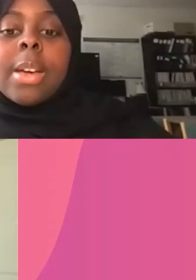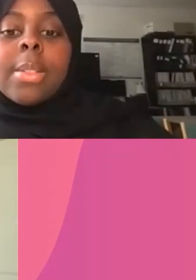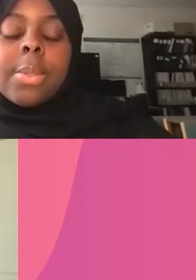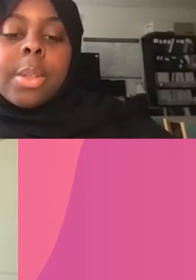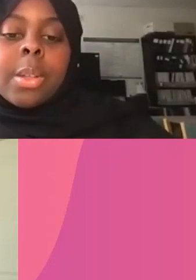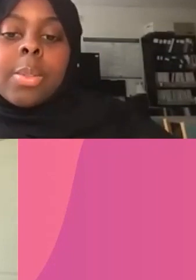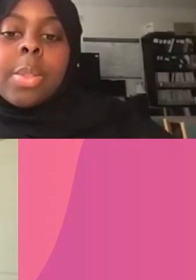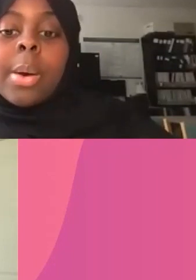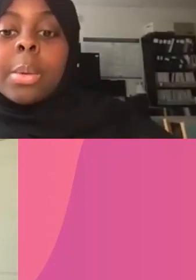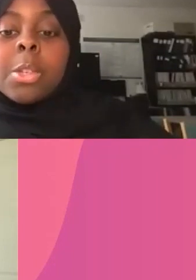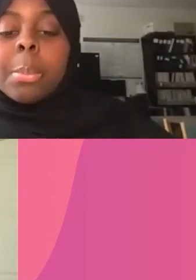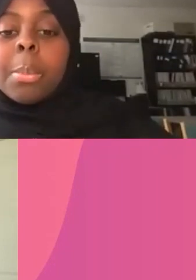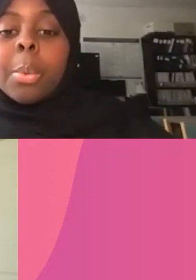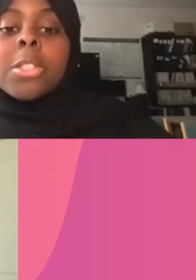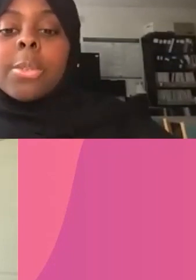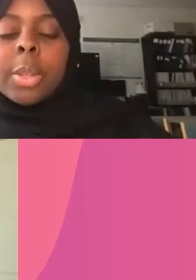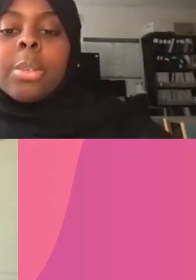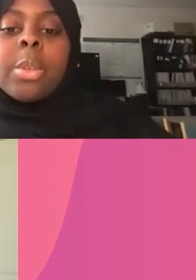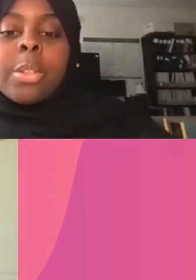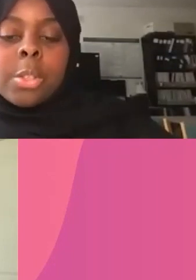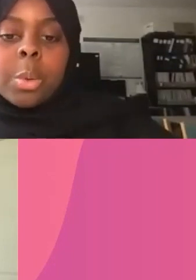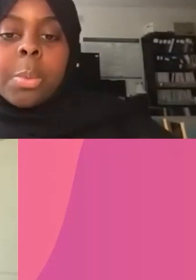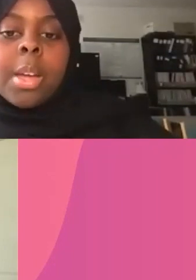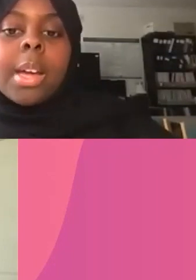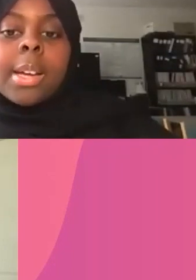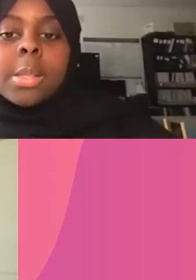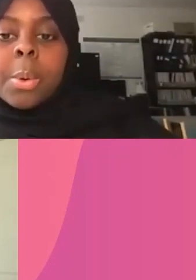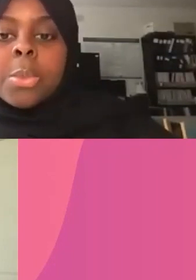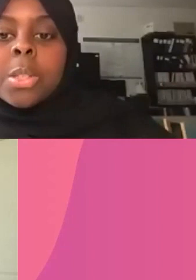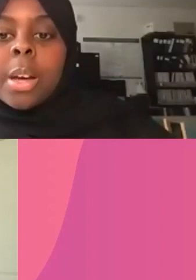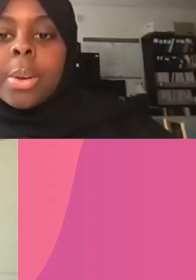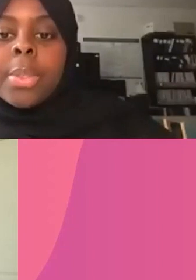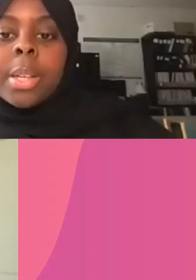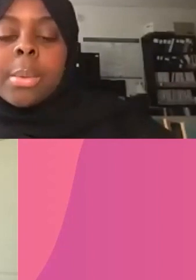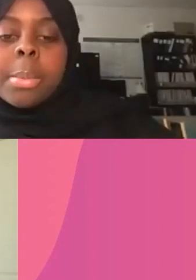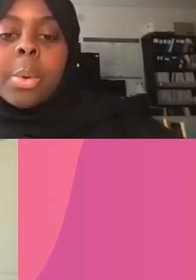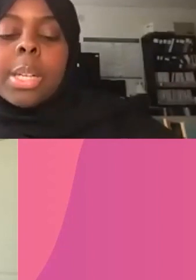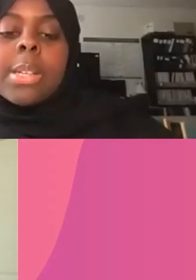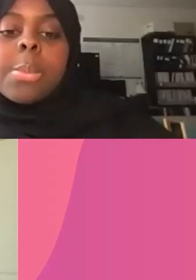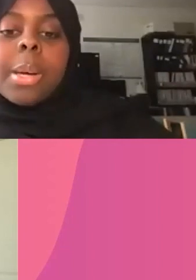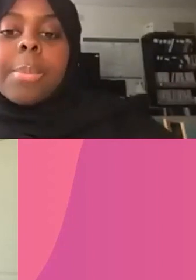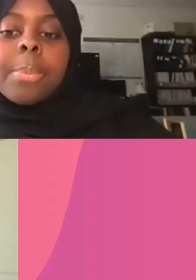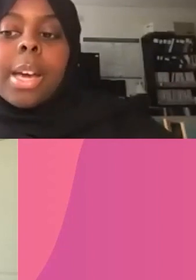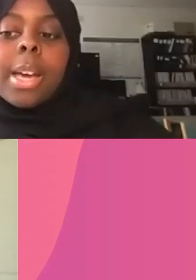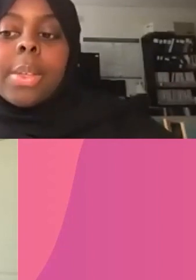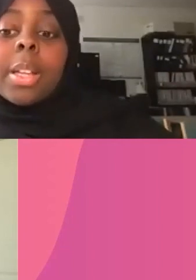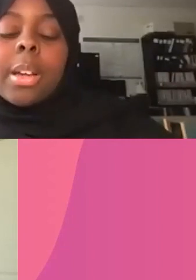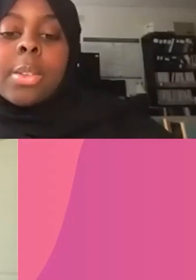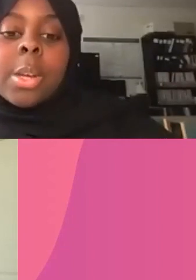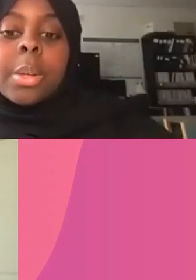parlent surtout des populations noires. Et je dirais même que les résultats sont plus sévères pour le groupe